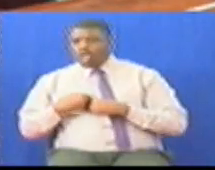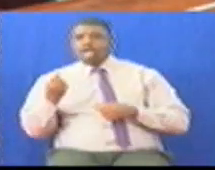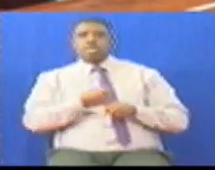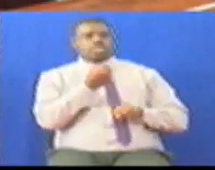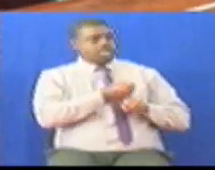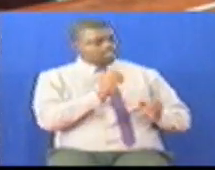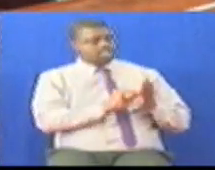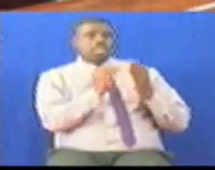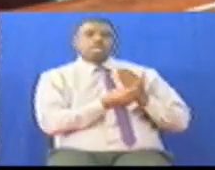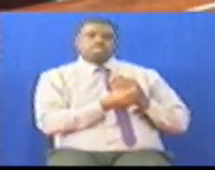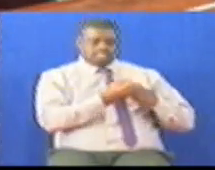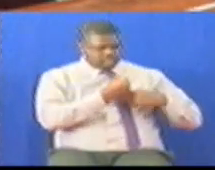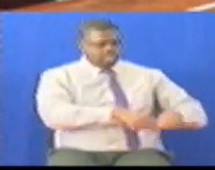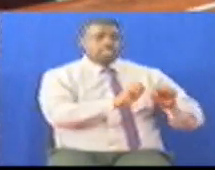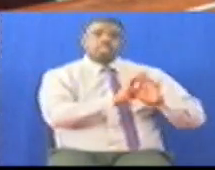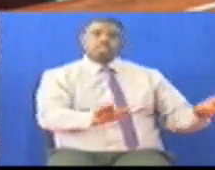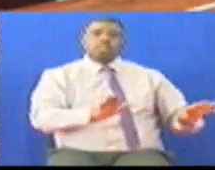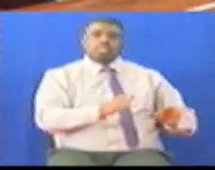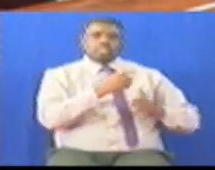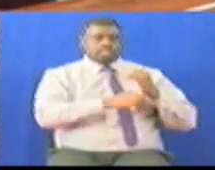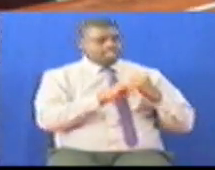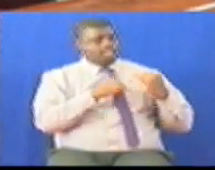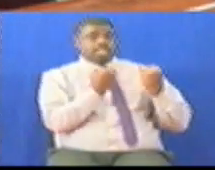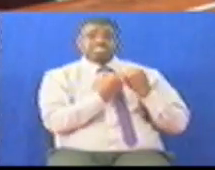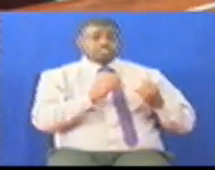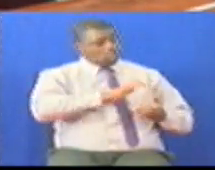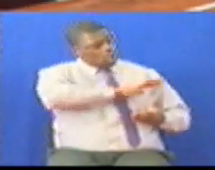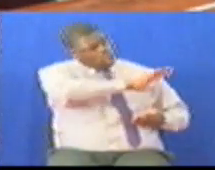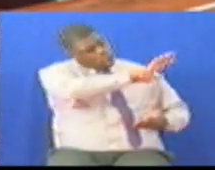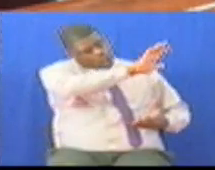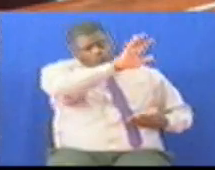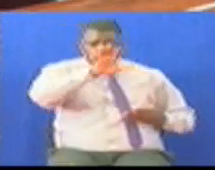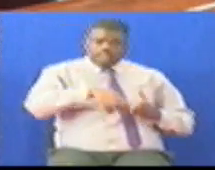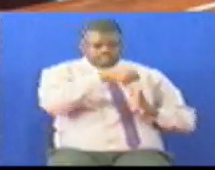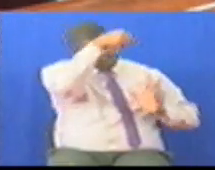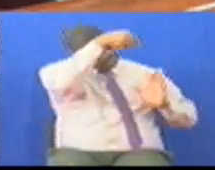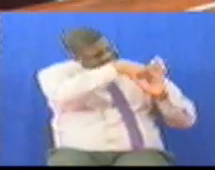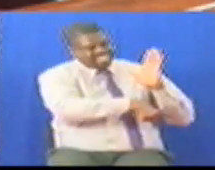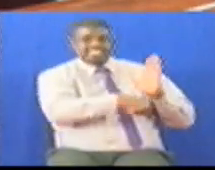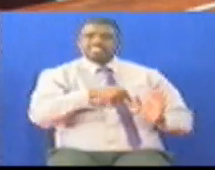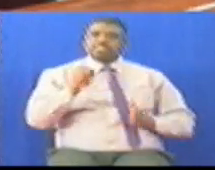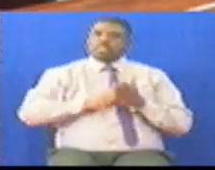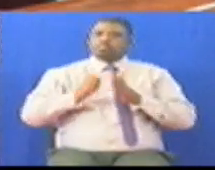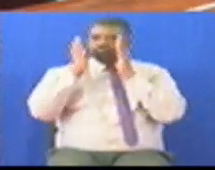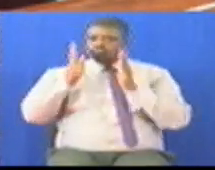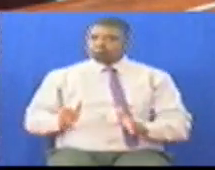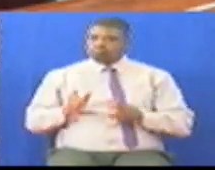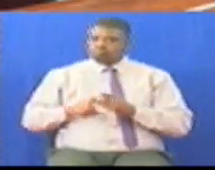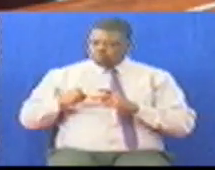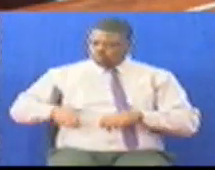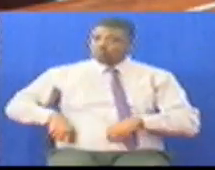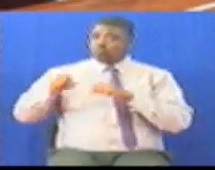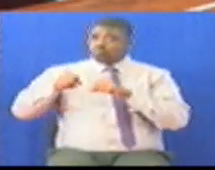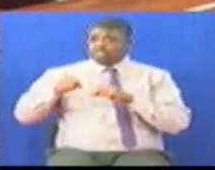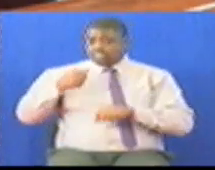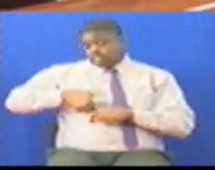ambazo zimefanyika katika taasisi zile zote ambazo ziko chini ya Katibu Mkuu, Management ya Utumishi wa Umma na